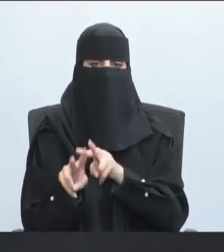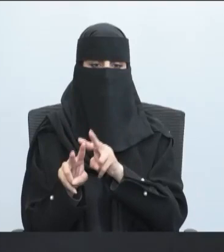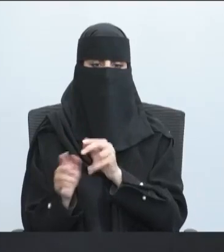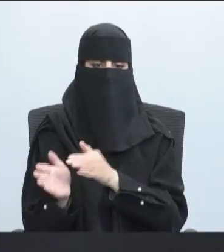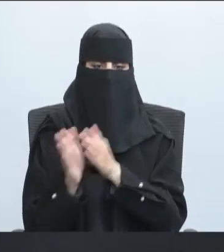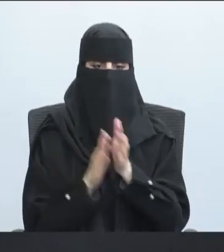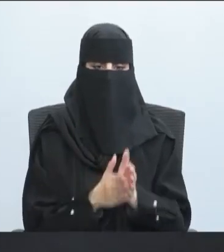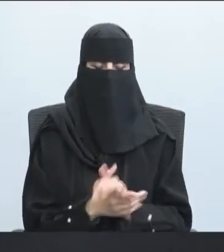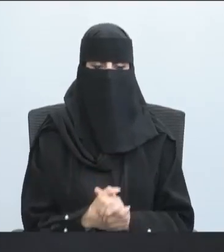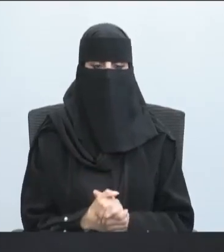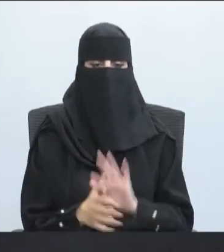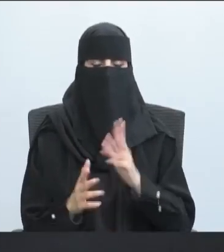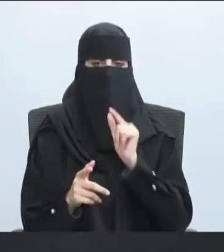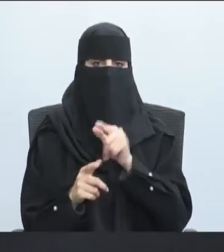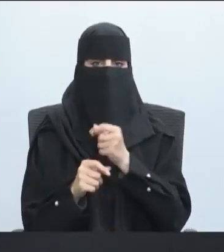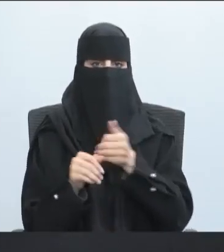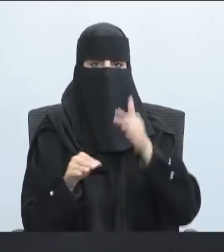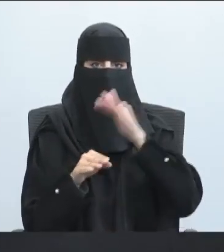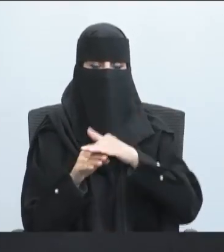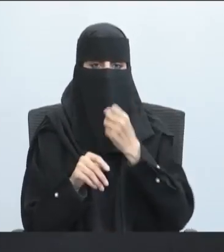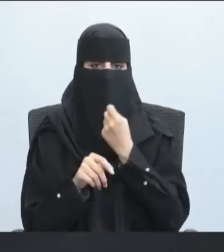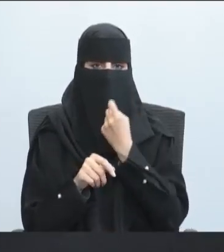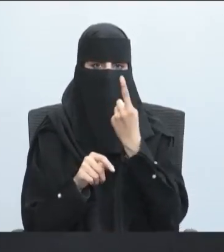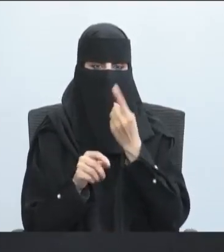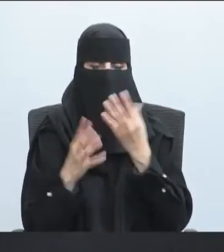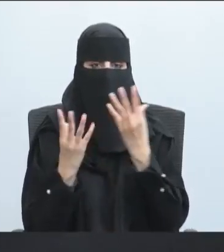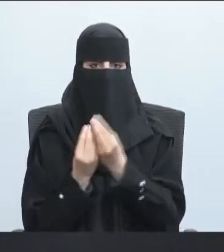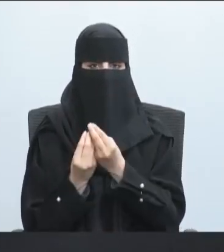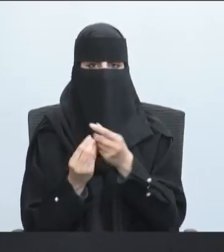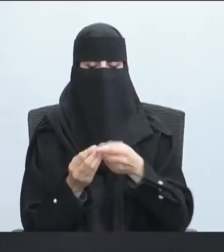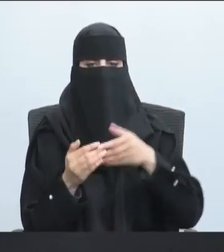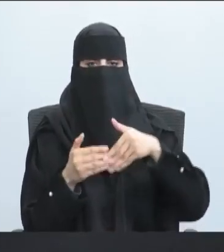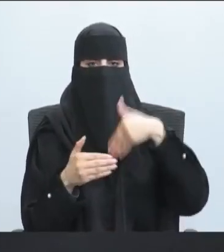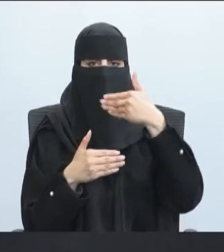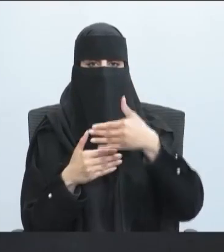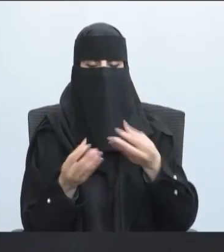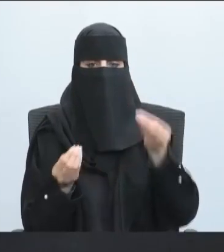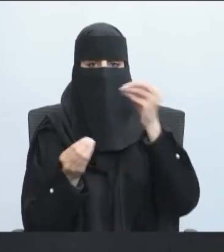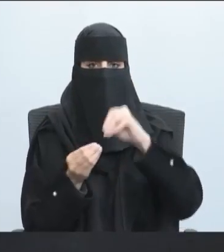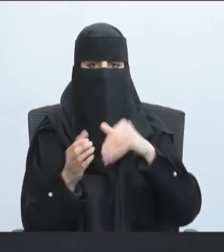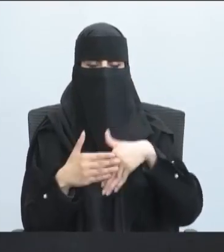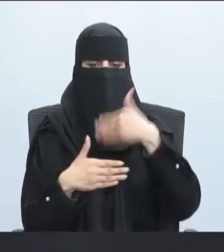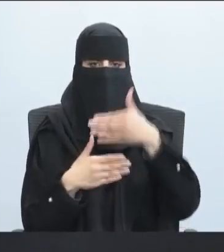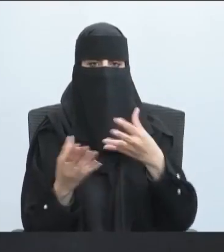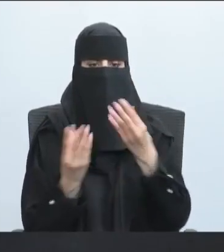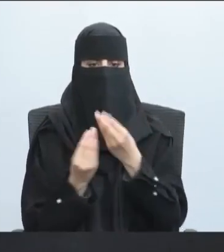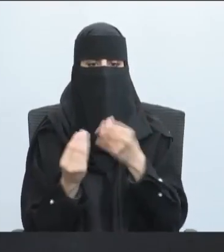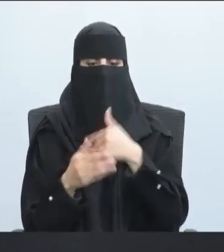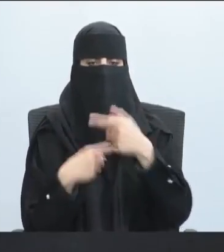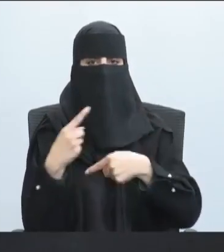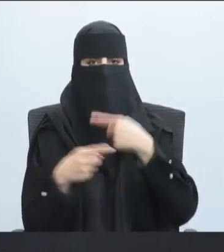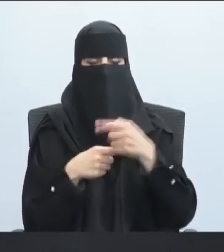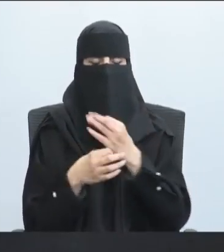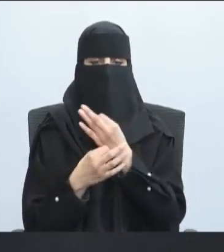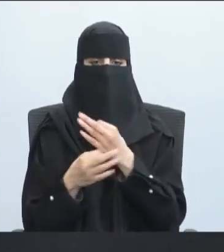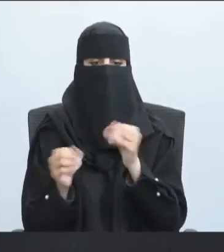10% من ال000 ولكن التراكمي ستاخذ السنه الاولى مع ارباحها وتاخذ ايضا 10% للسنه الثانيه في السنه الثالثه ستاخذ